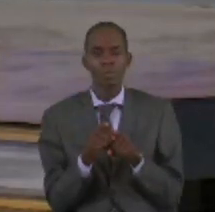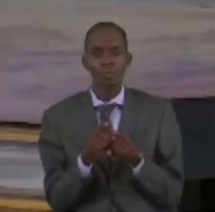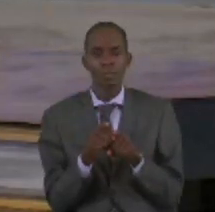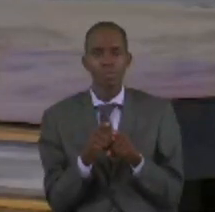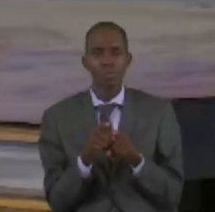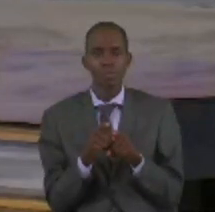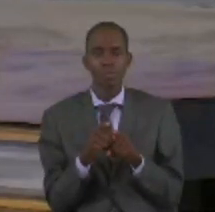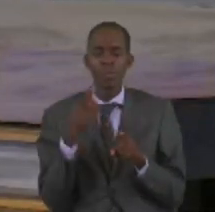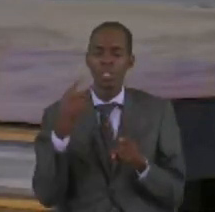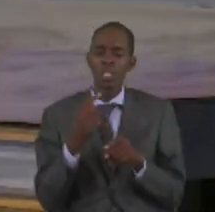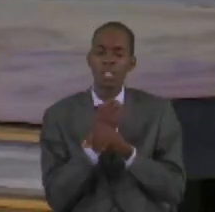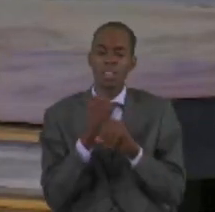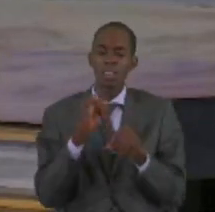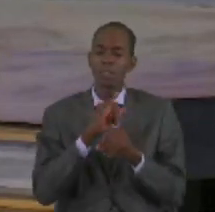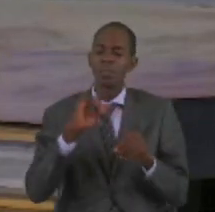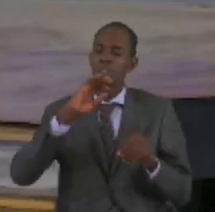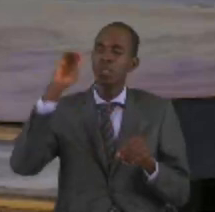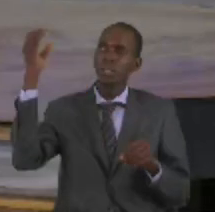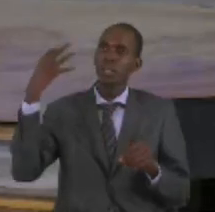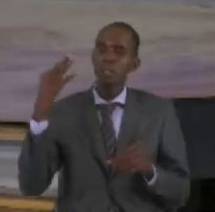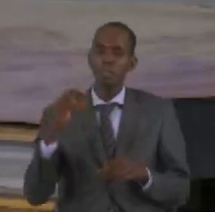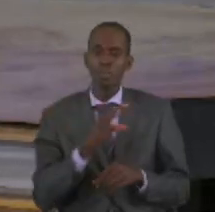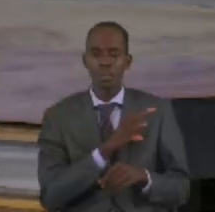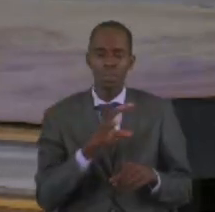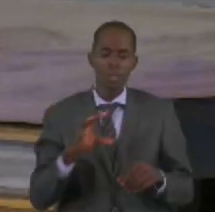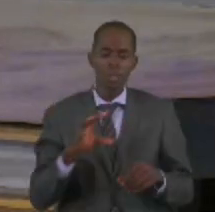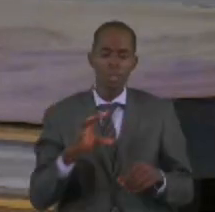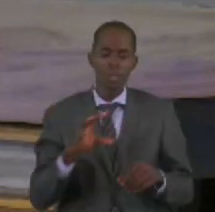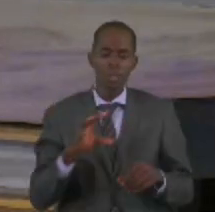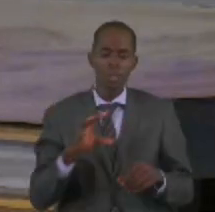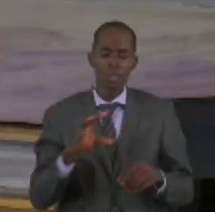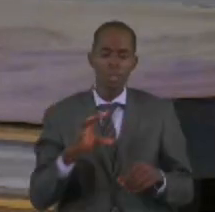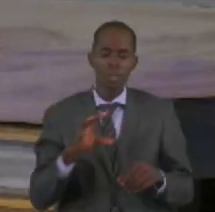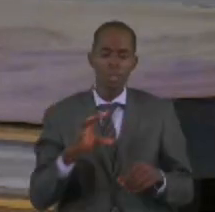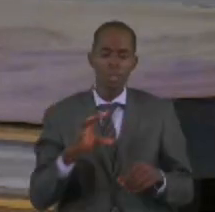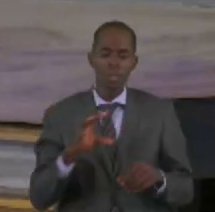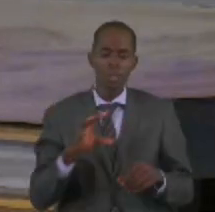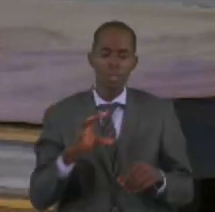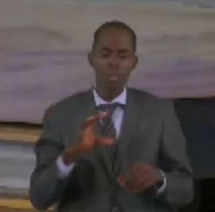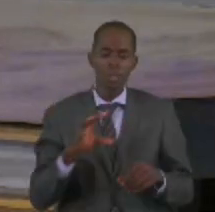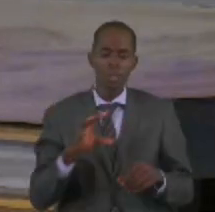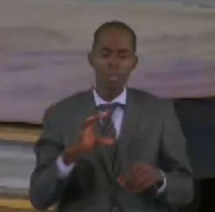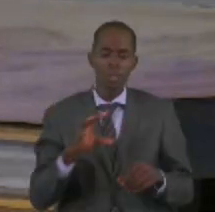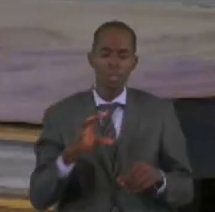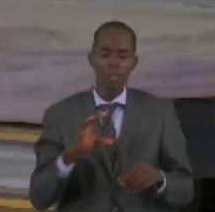De Dieu, l'évangile salvateur de Christ.